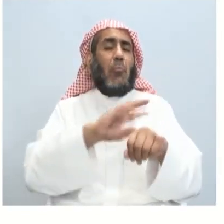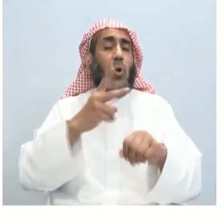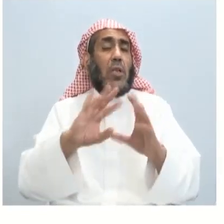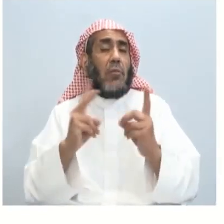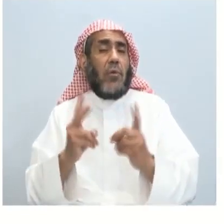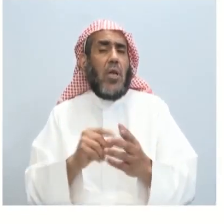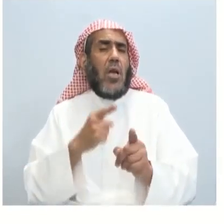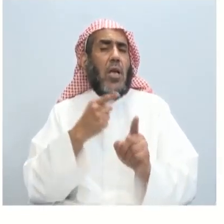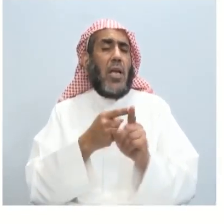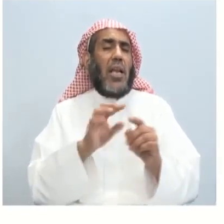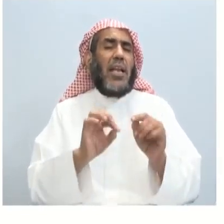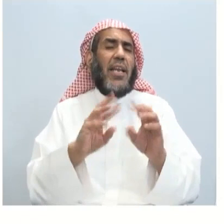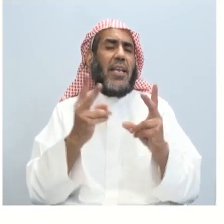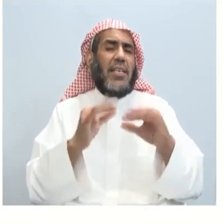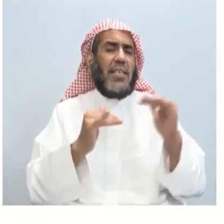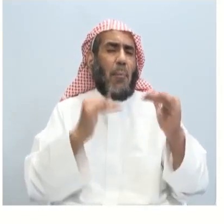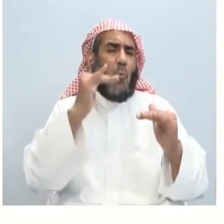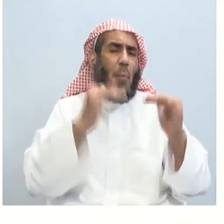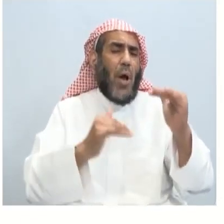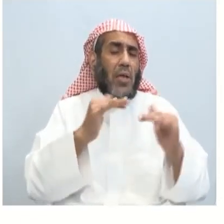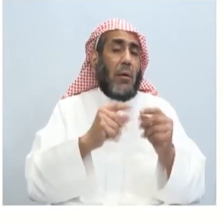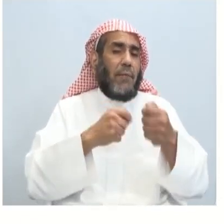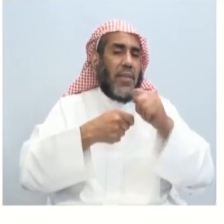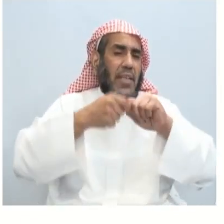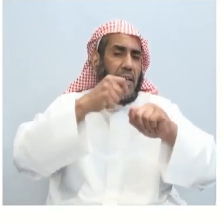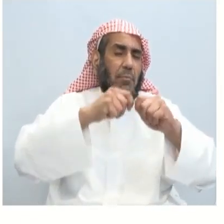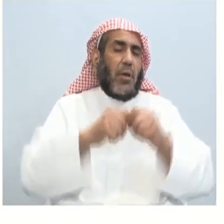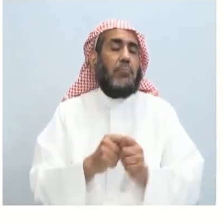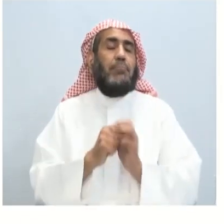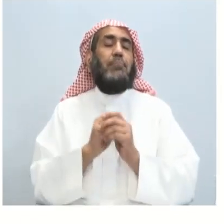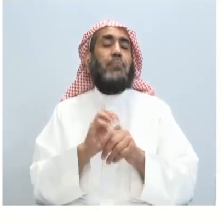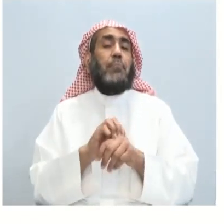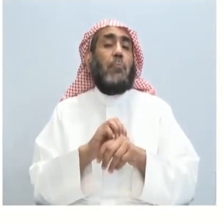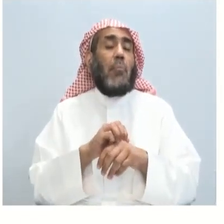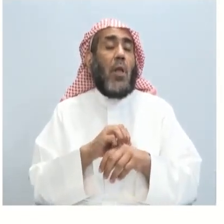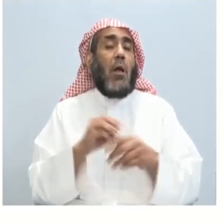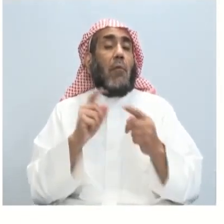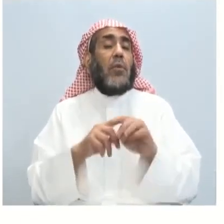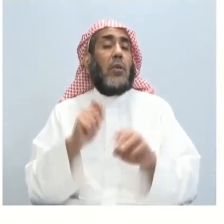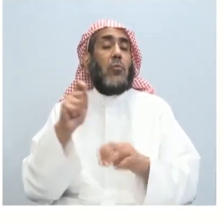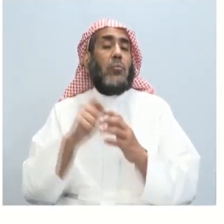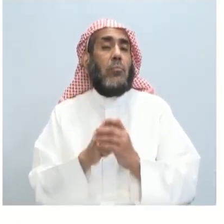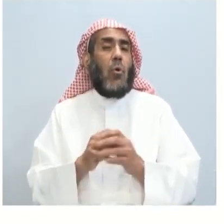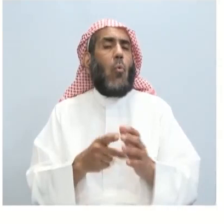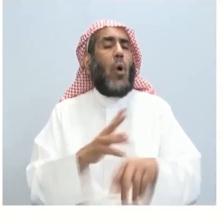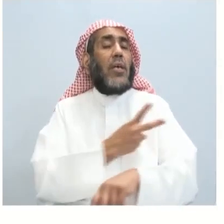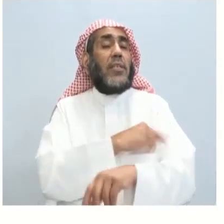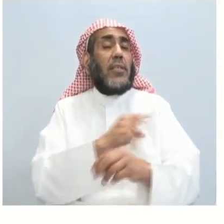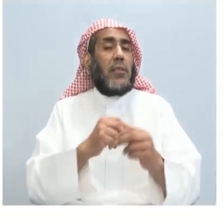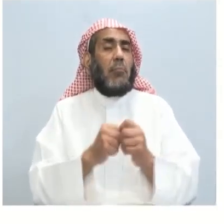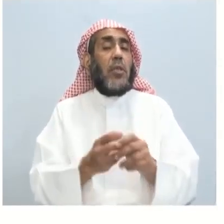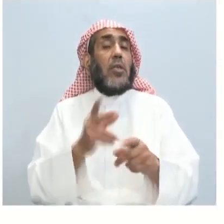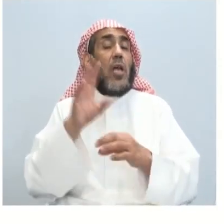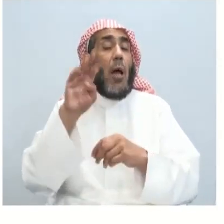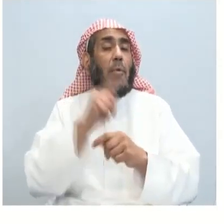بينها يرجع الى النسب والمقادير في تركيبها في تلك من تلك الاصول وقد اعتمد